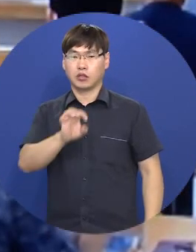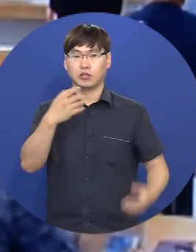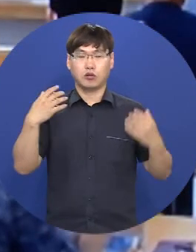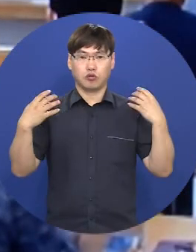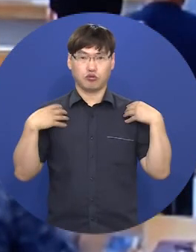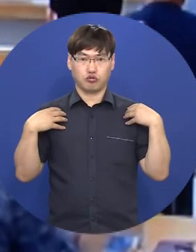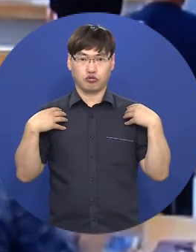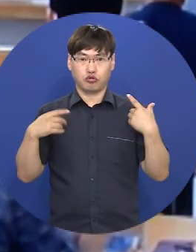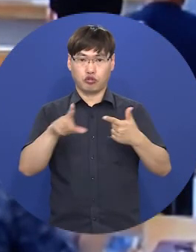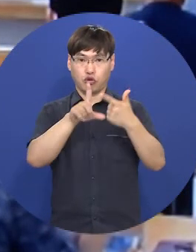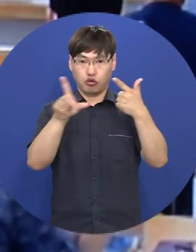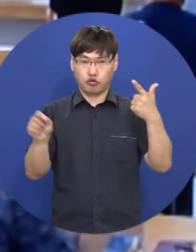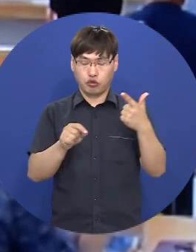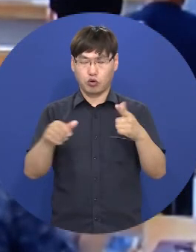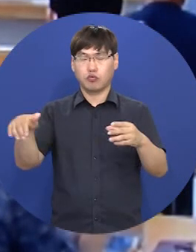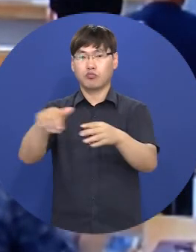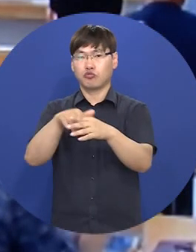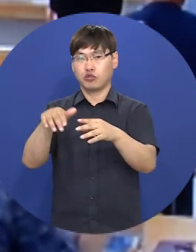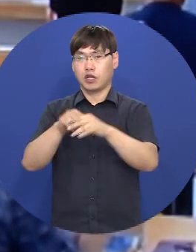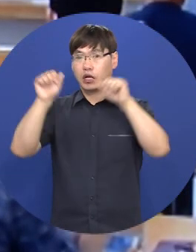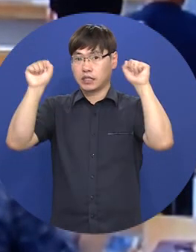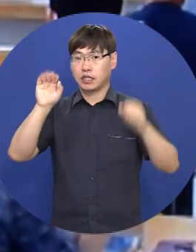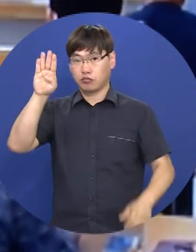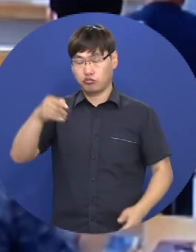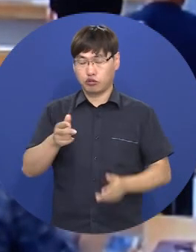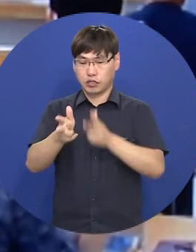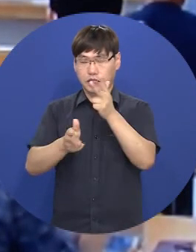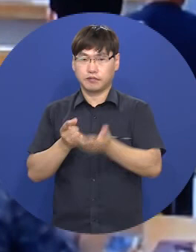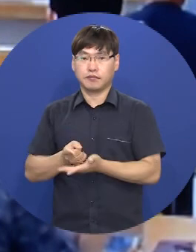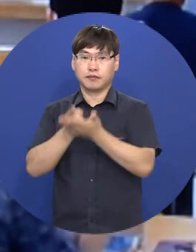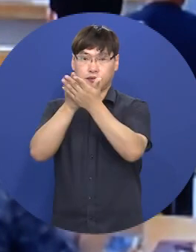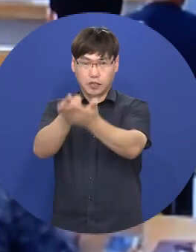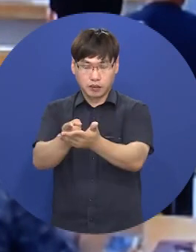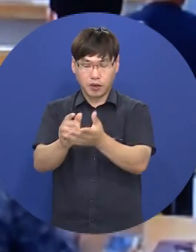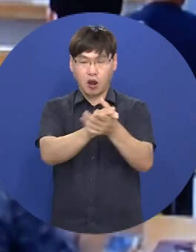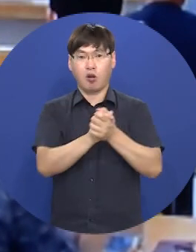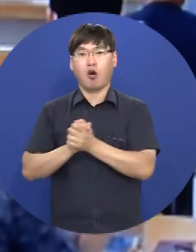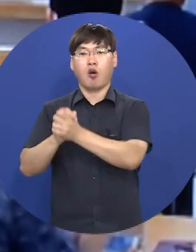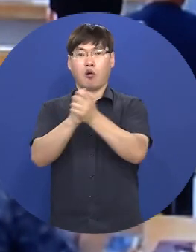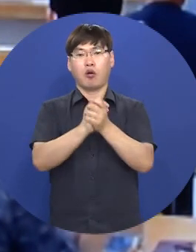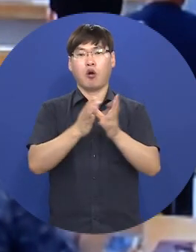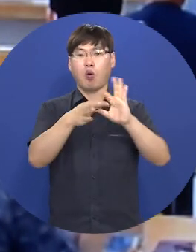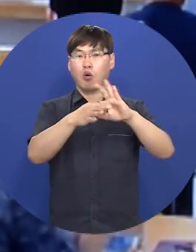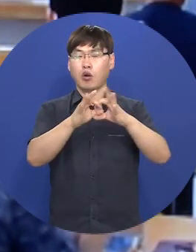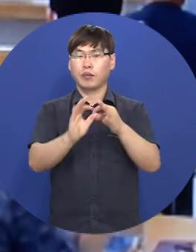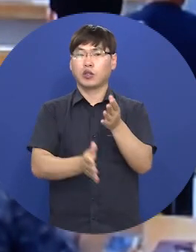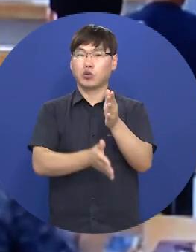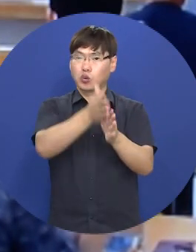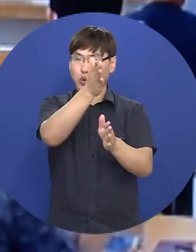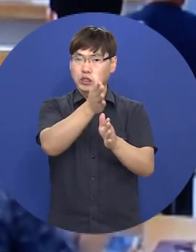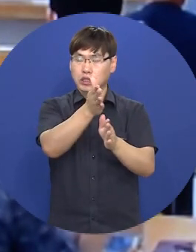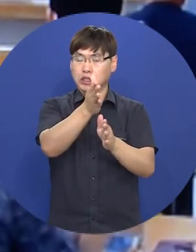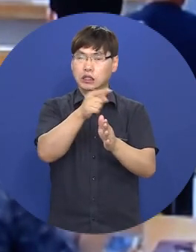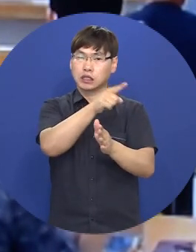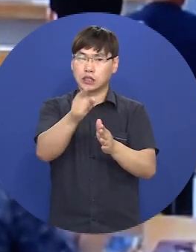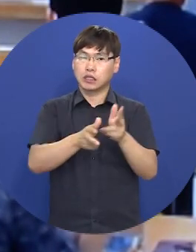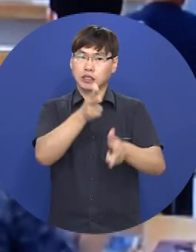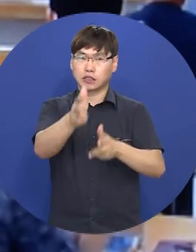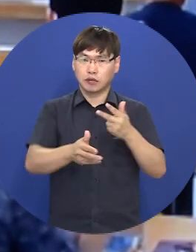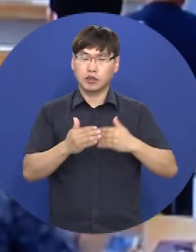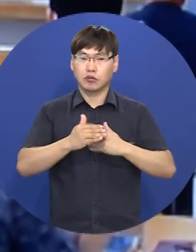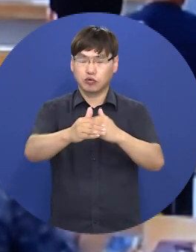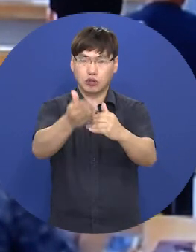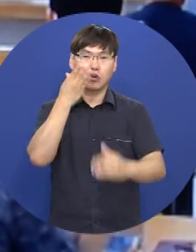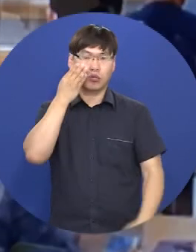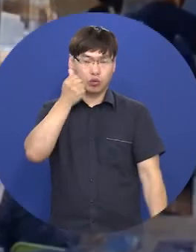우리 군은 올해 6월 문화체육관광부에 공모 신청한 어올림픽 평창 문화도시 조성 사업이 순항 중에 있다고